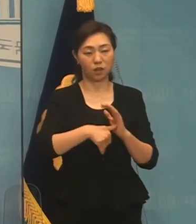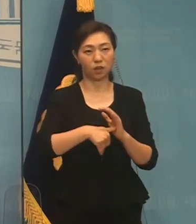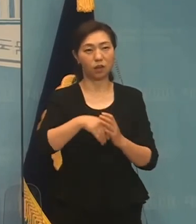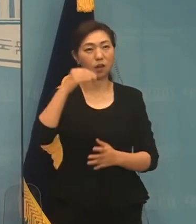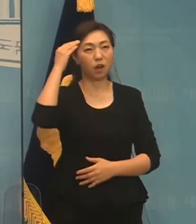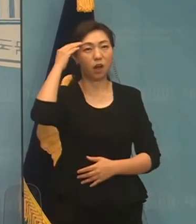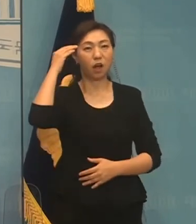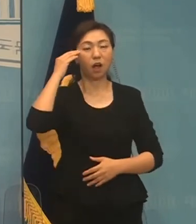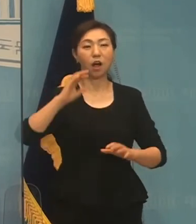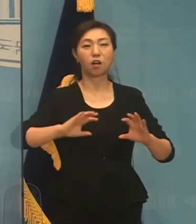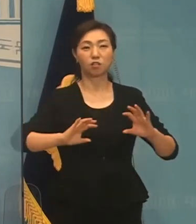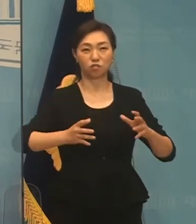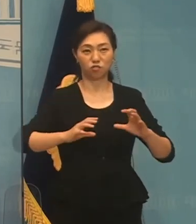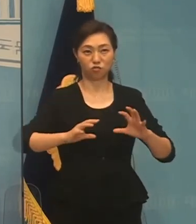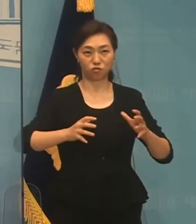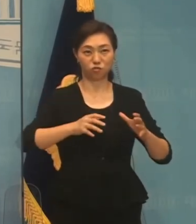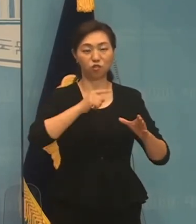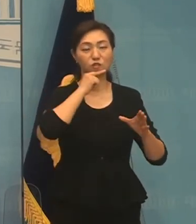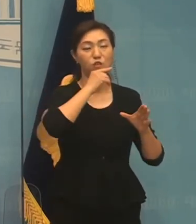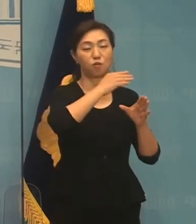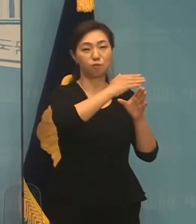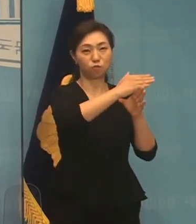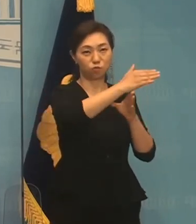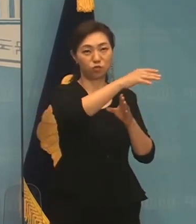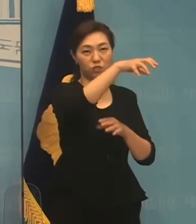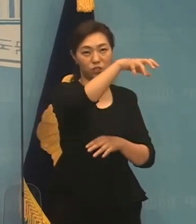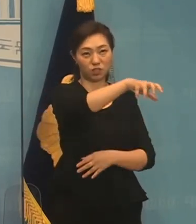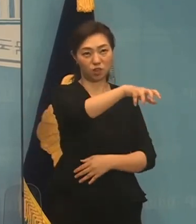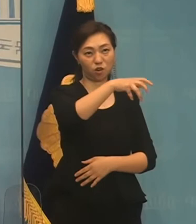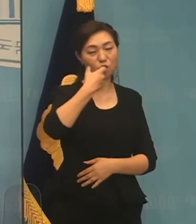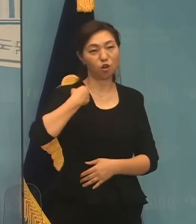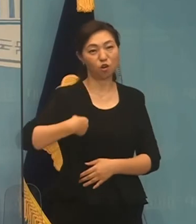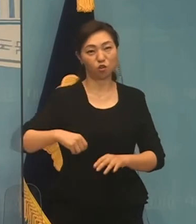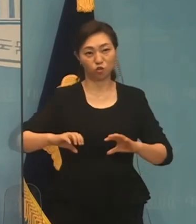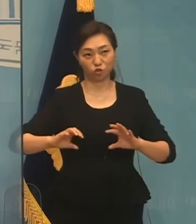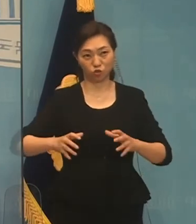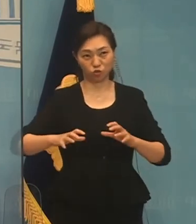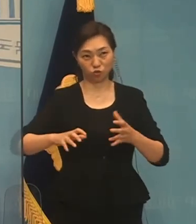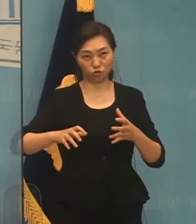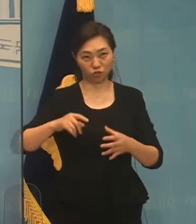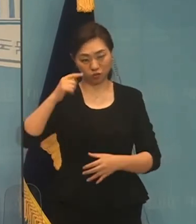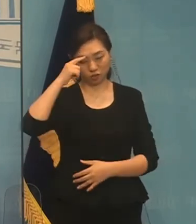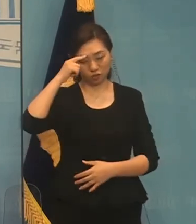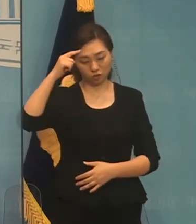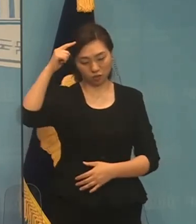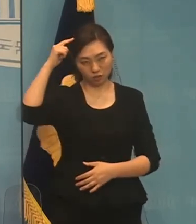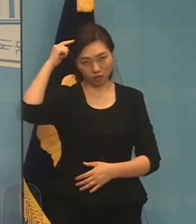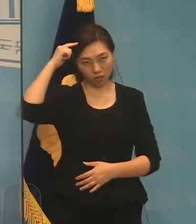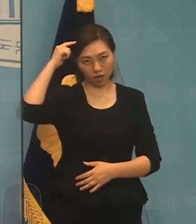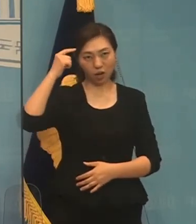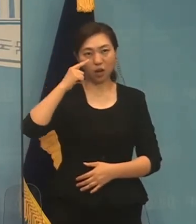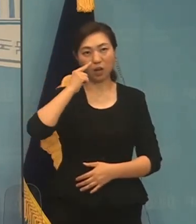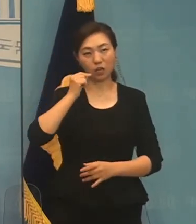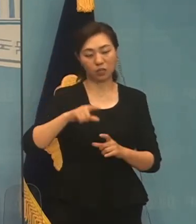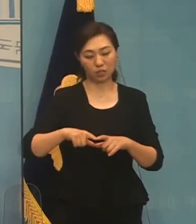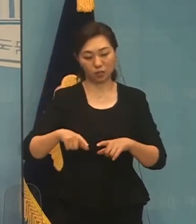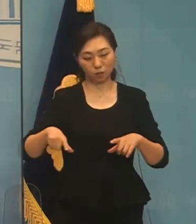대한민국, 북쪽, 중국, 러시아, 일본